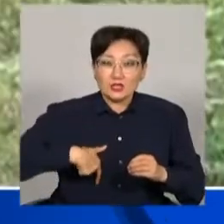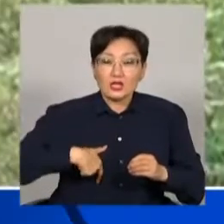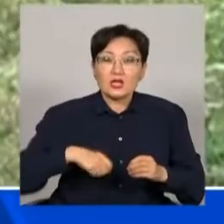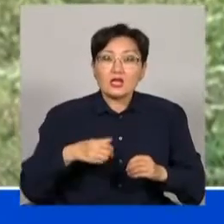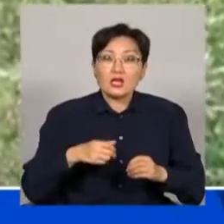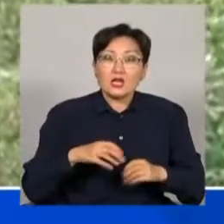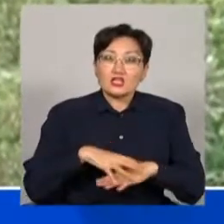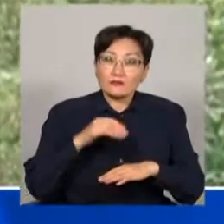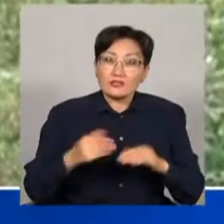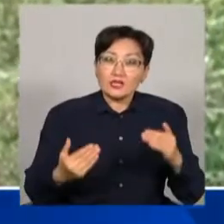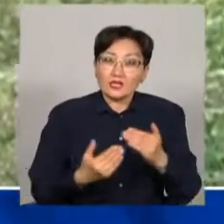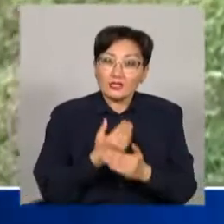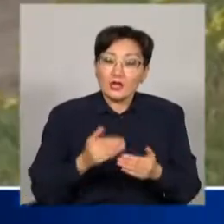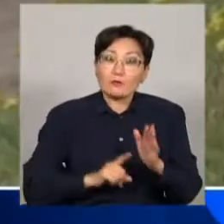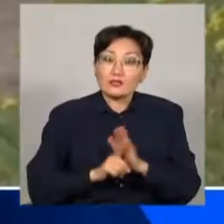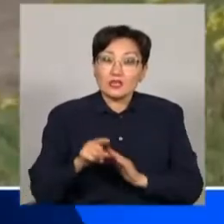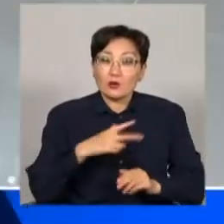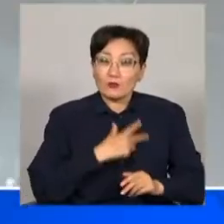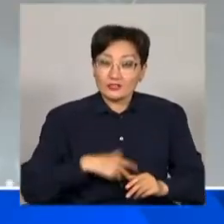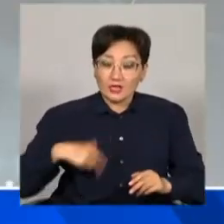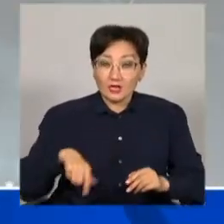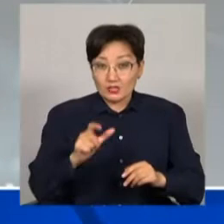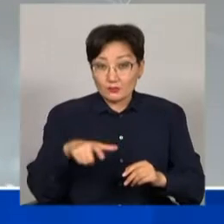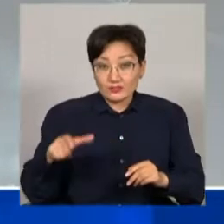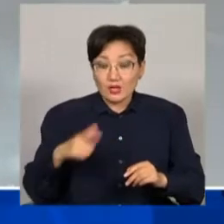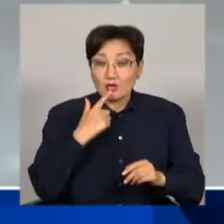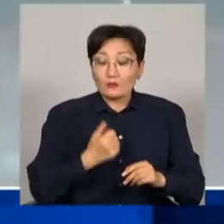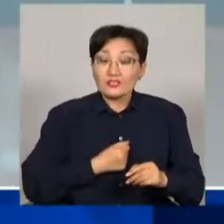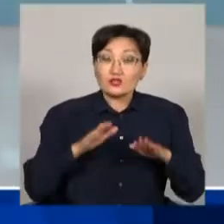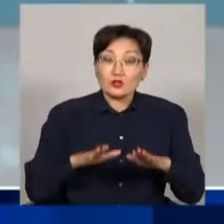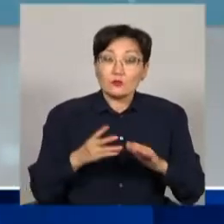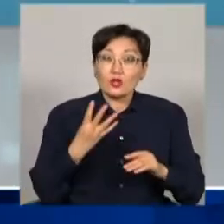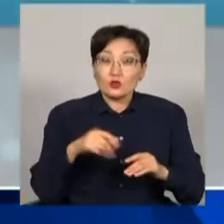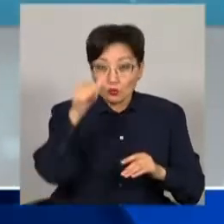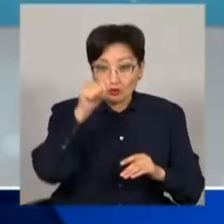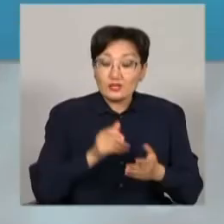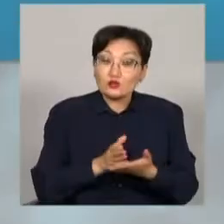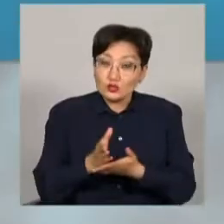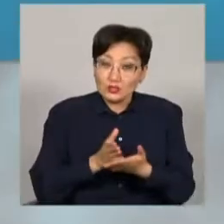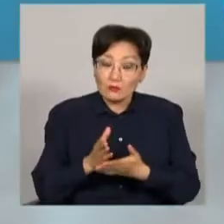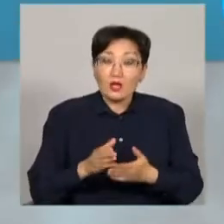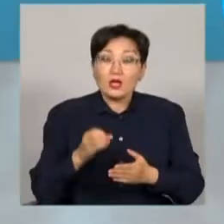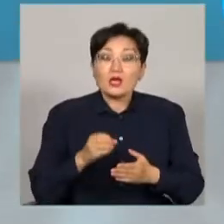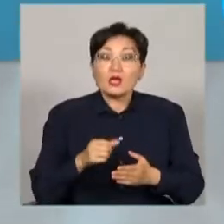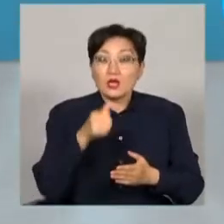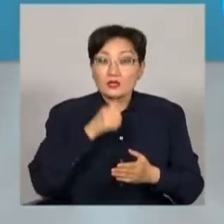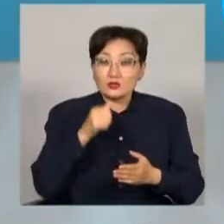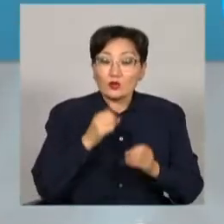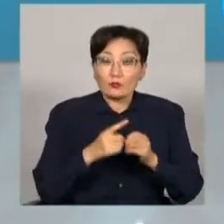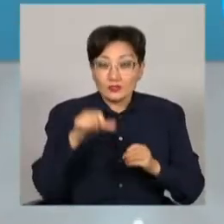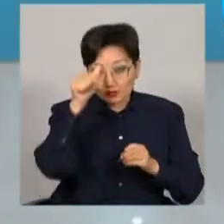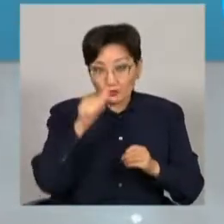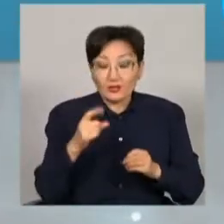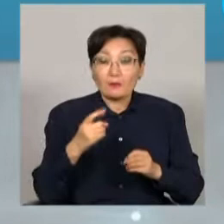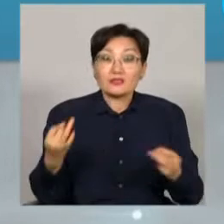шақыруда қайта бастады. Ал Дания мемлекетінің азаматтары әскерде тек 4 ай ғана болады екен. Эстонияда 11 ай. Тағы бір